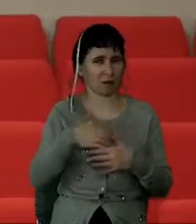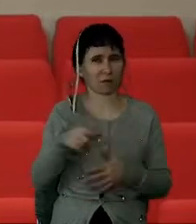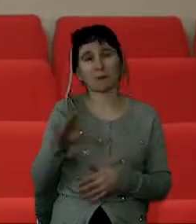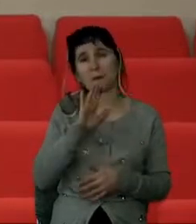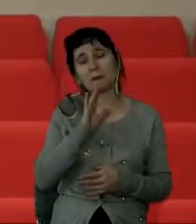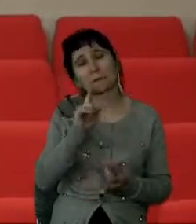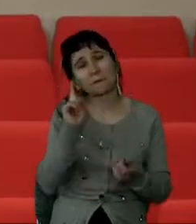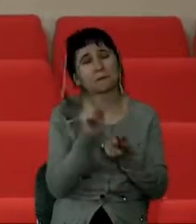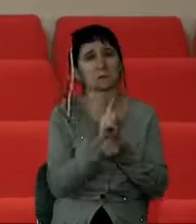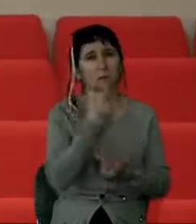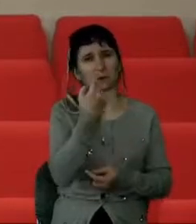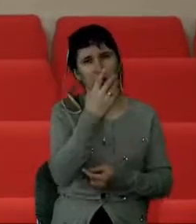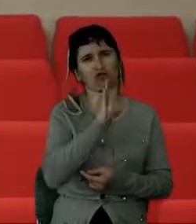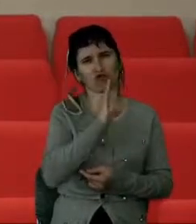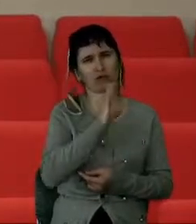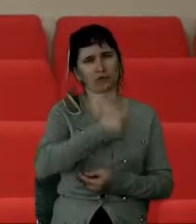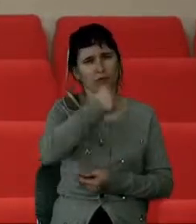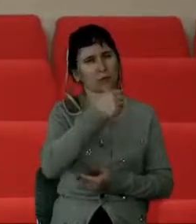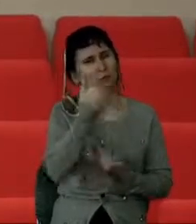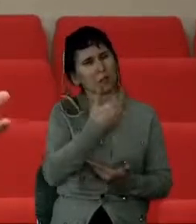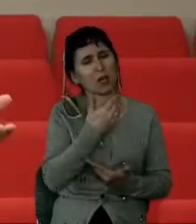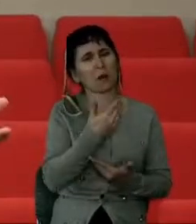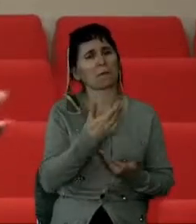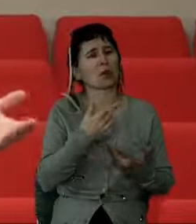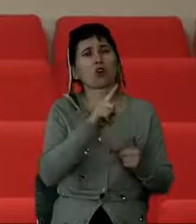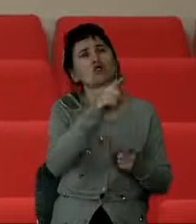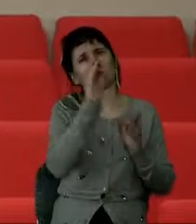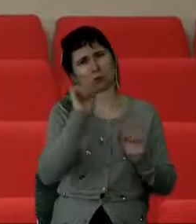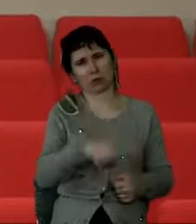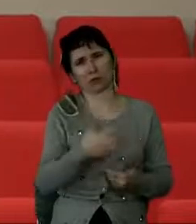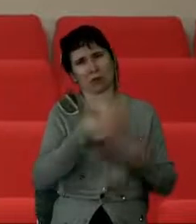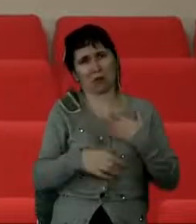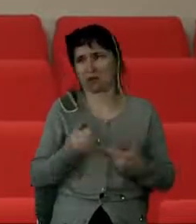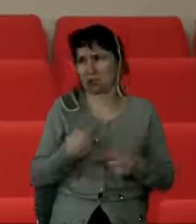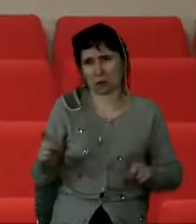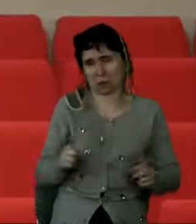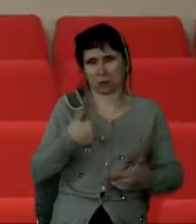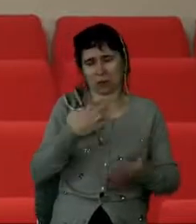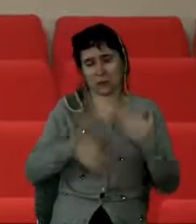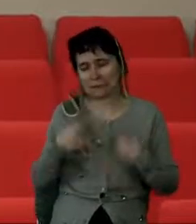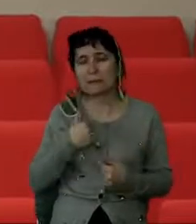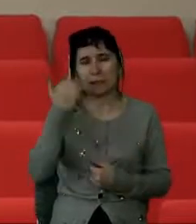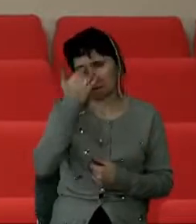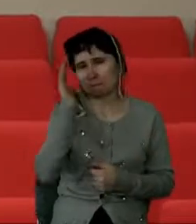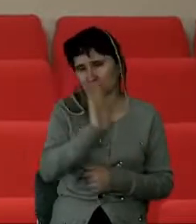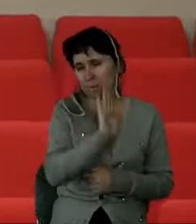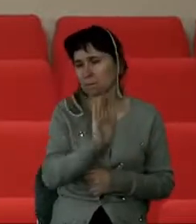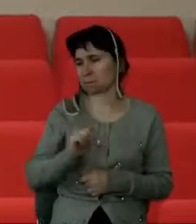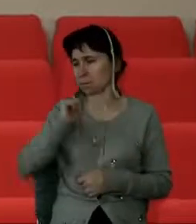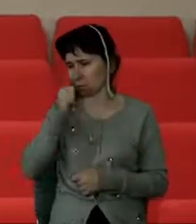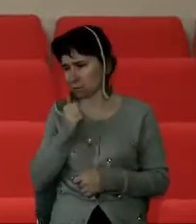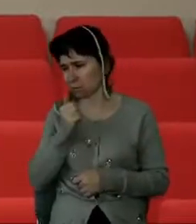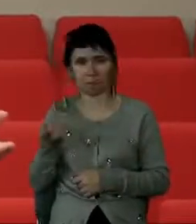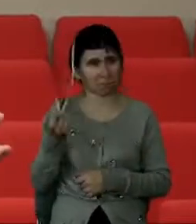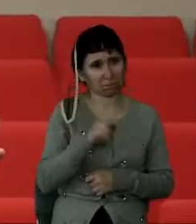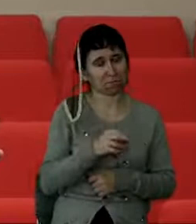радіти? І потім приходить на наступний день, каже, що ну, ви можете радіти, що ну, не всі люди